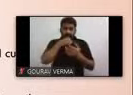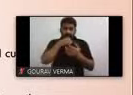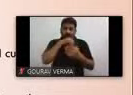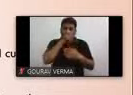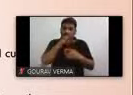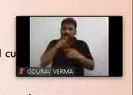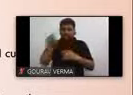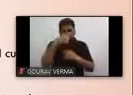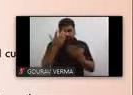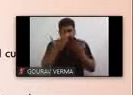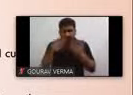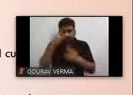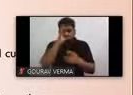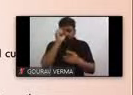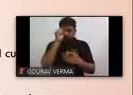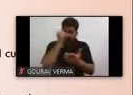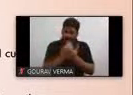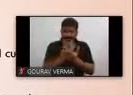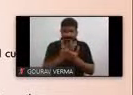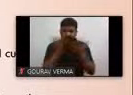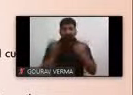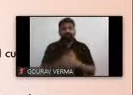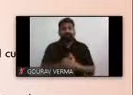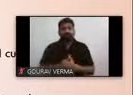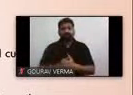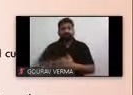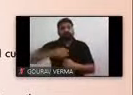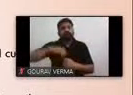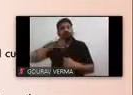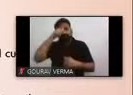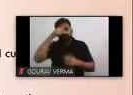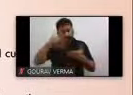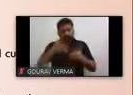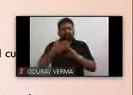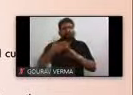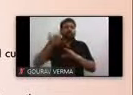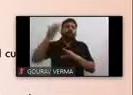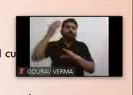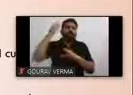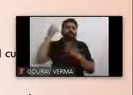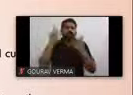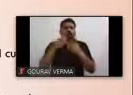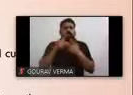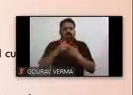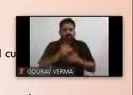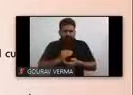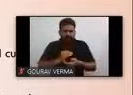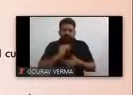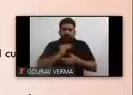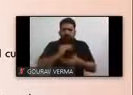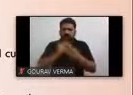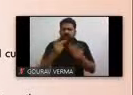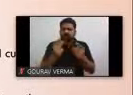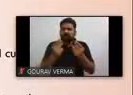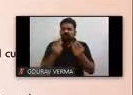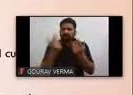प्रॉब्ली थोड़ा ध्यान रखना होगा कि हमारे यहाँ पहले तो खैर बहुत ही जल्दी चाइल्ड बर्थ हो जाता